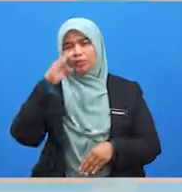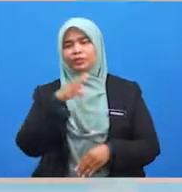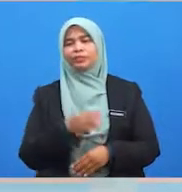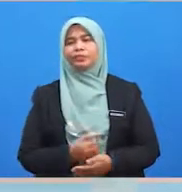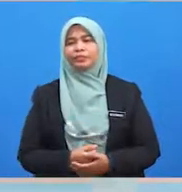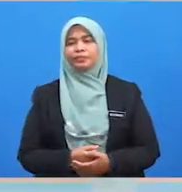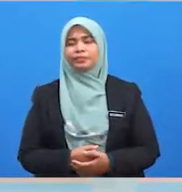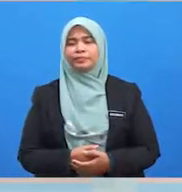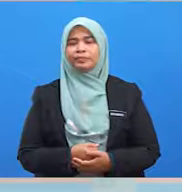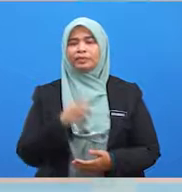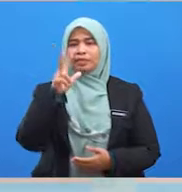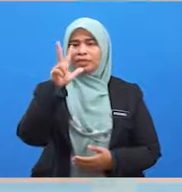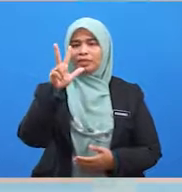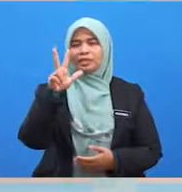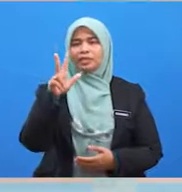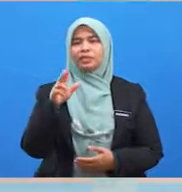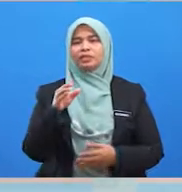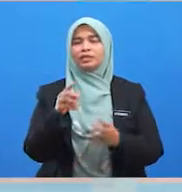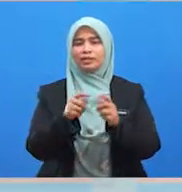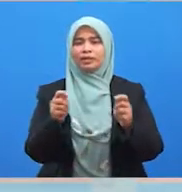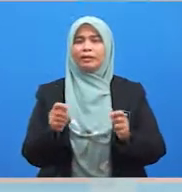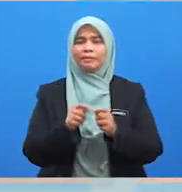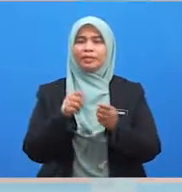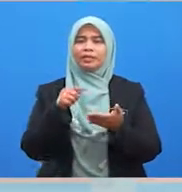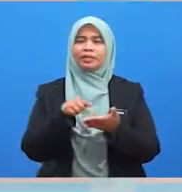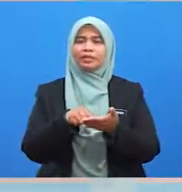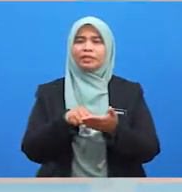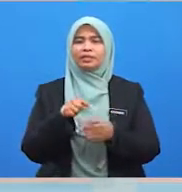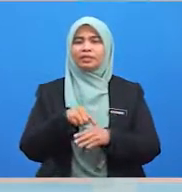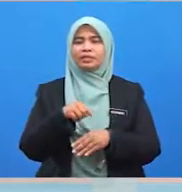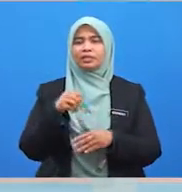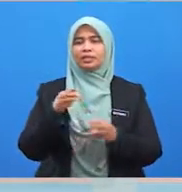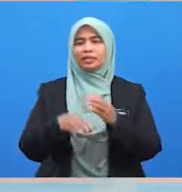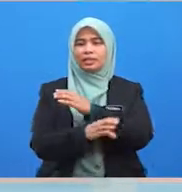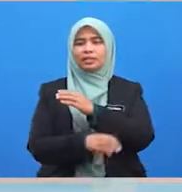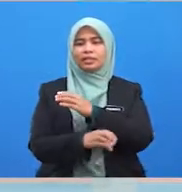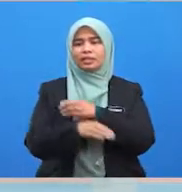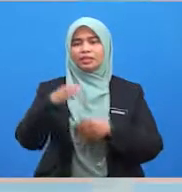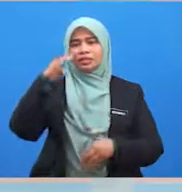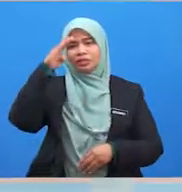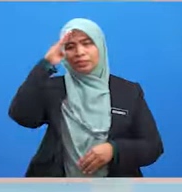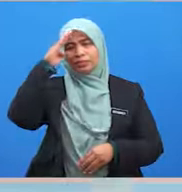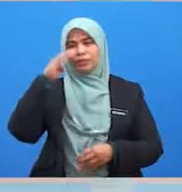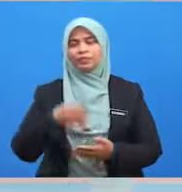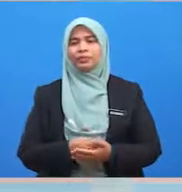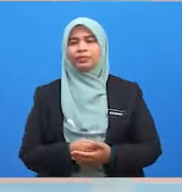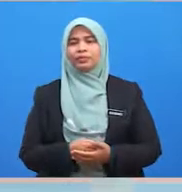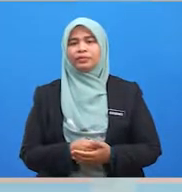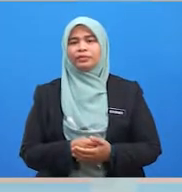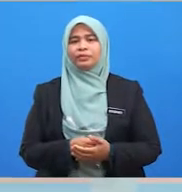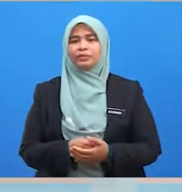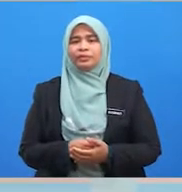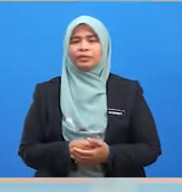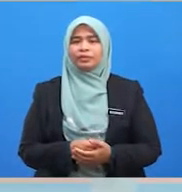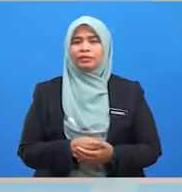Labis. Ketiga-tiga lokasi ini terletak di negeri Johor. Kita teruskan lagi dengan